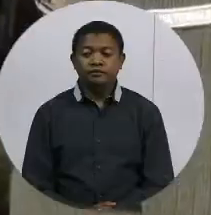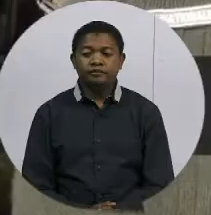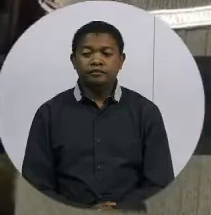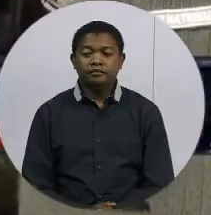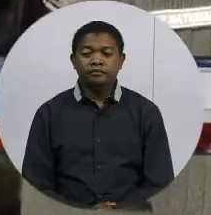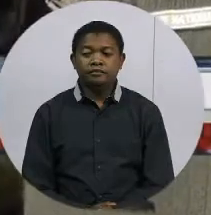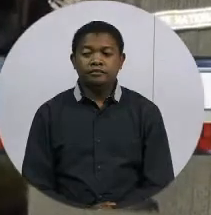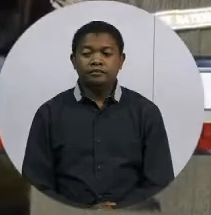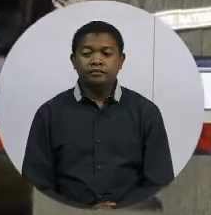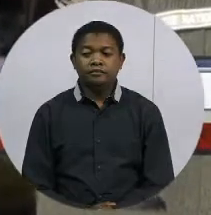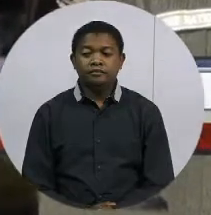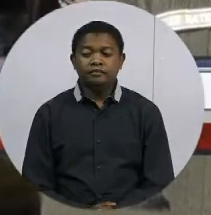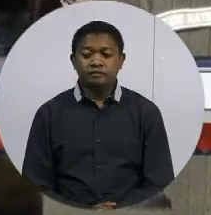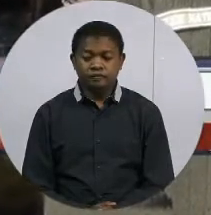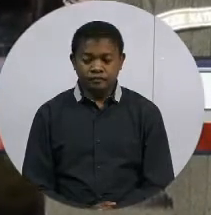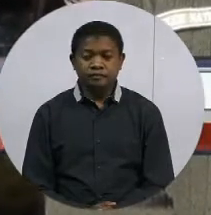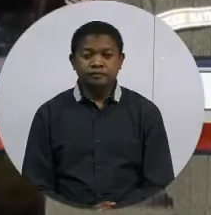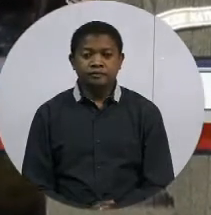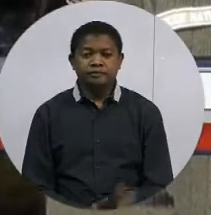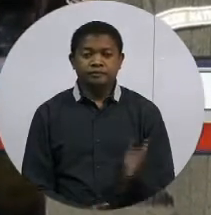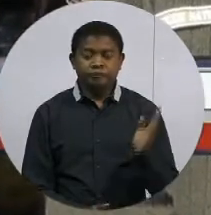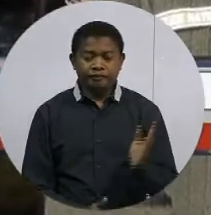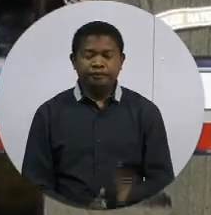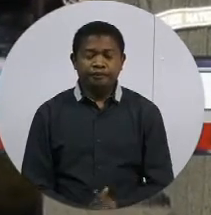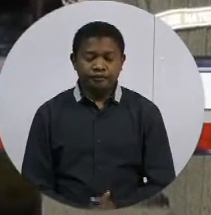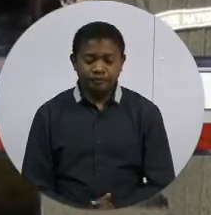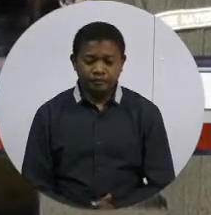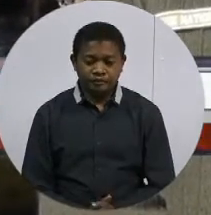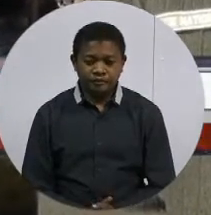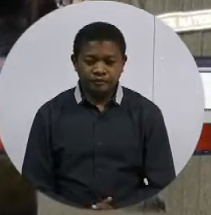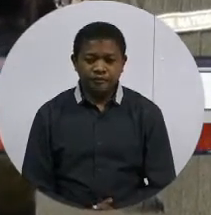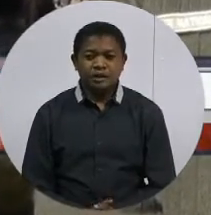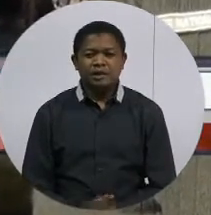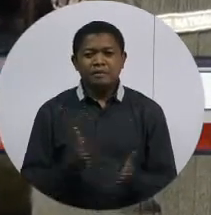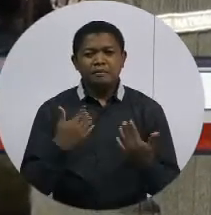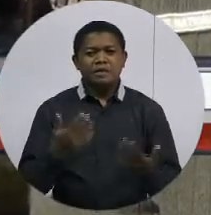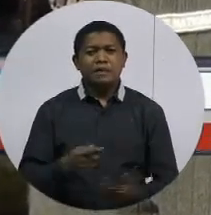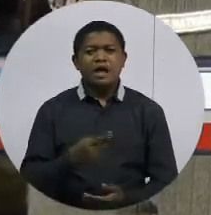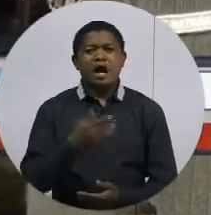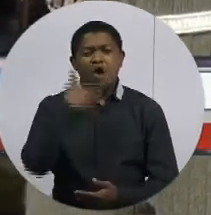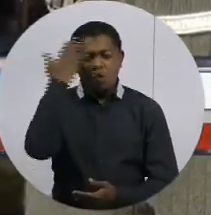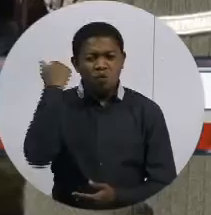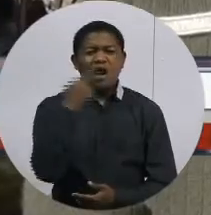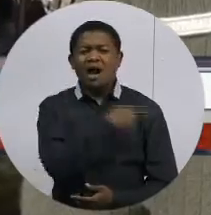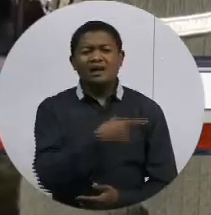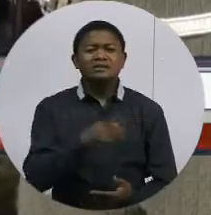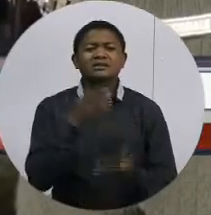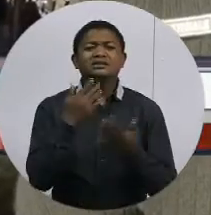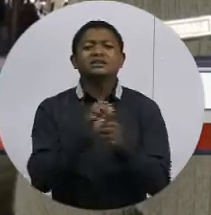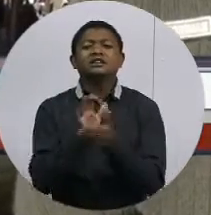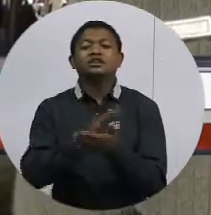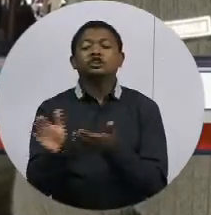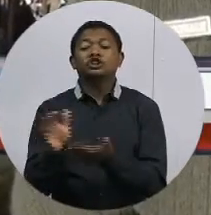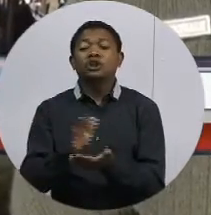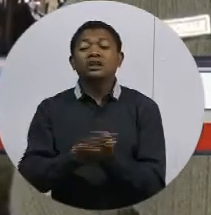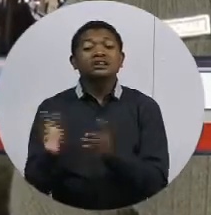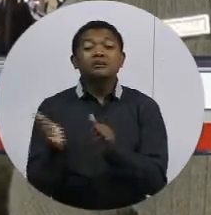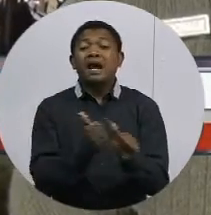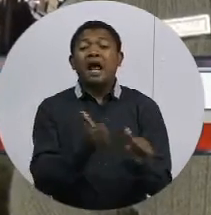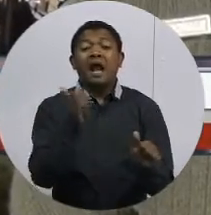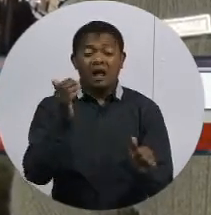Misy an'le ataonay hoe refus tempéré ireo olona izay tsy manaraka an'le fepetraka tenenina ary mbola mamaly raha zay ny ilazana